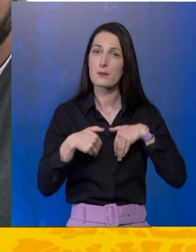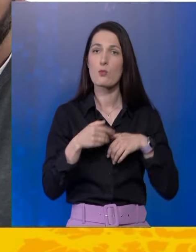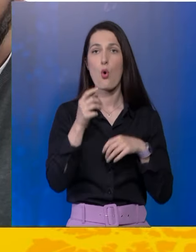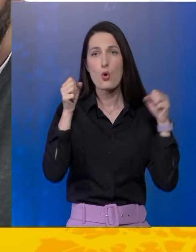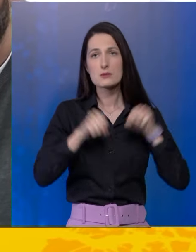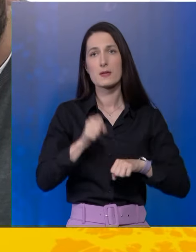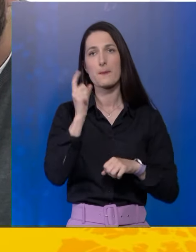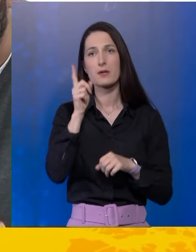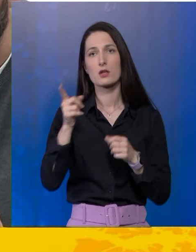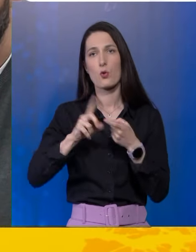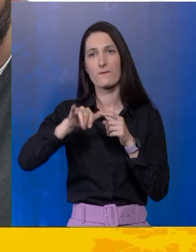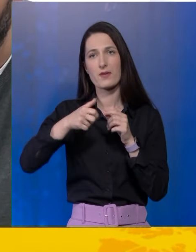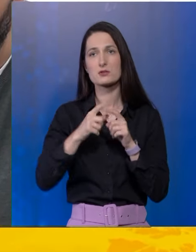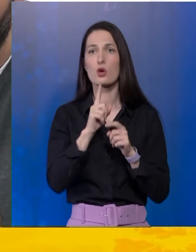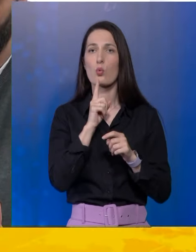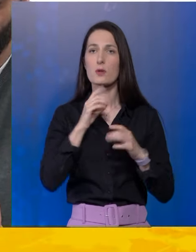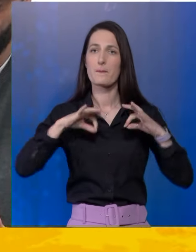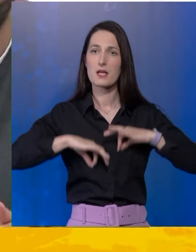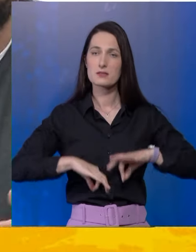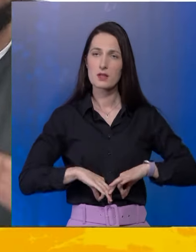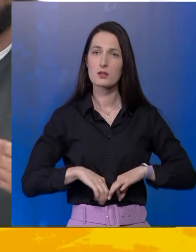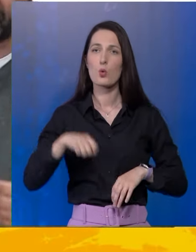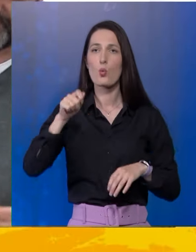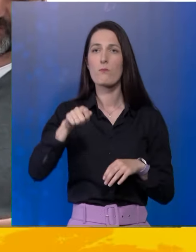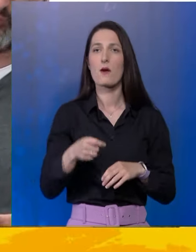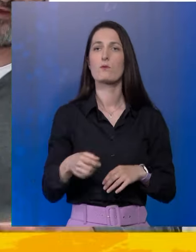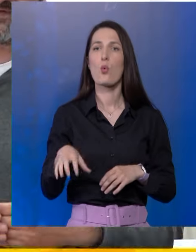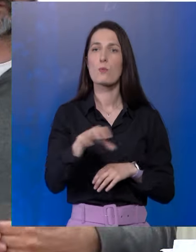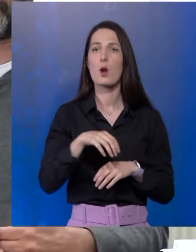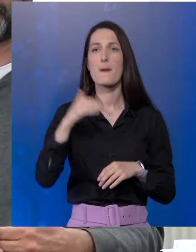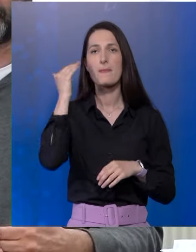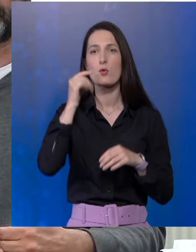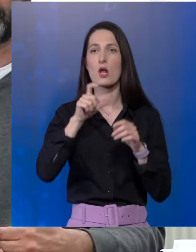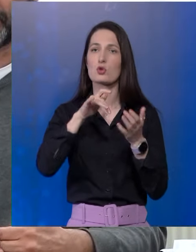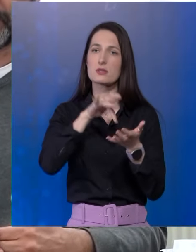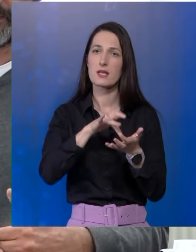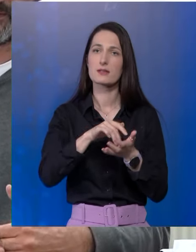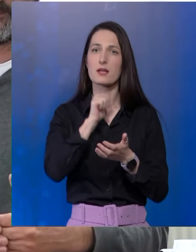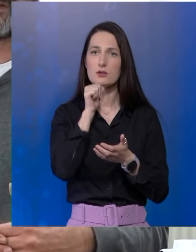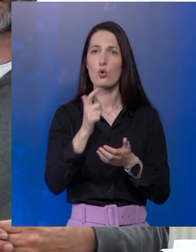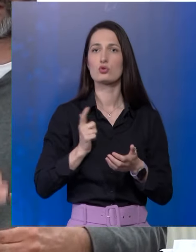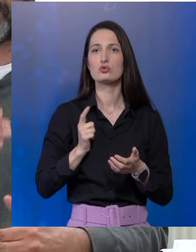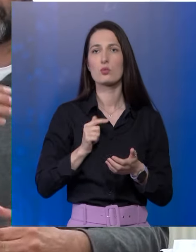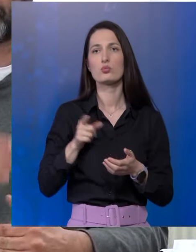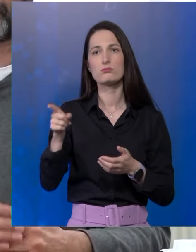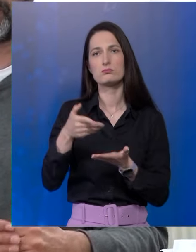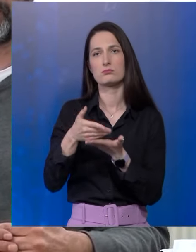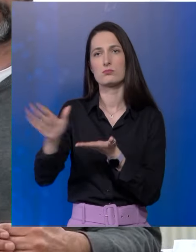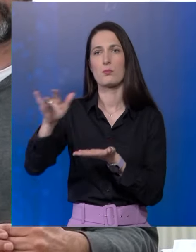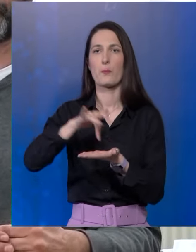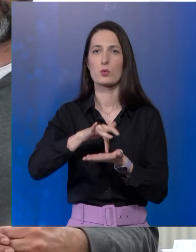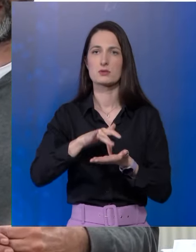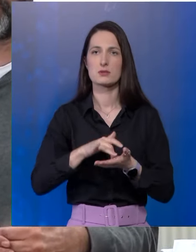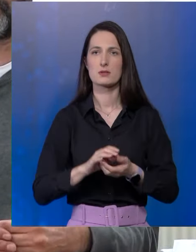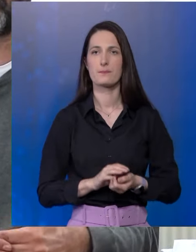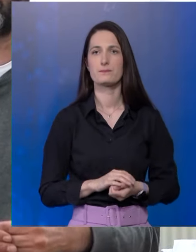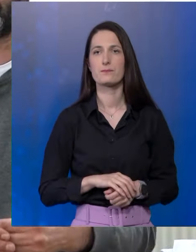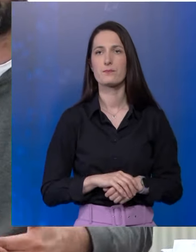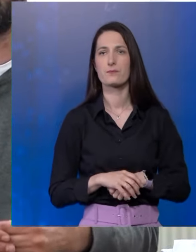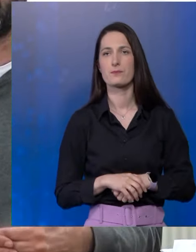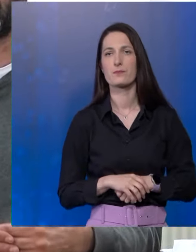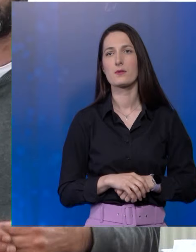odbora Memorijalnog centra, te da očekuje da Fejzić bude uklonjen sa te pozicije. Da bi istraga koja je u